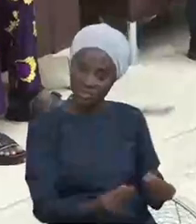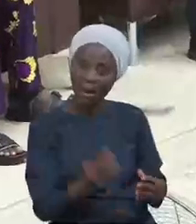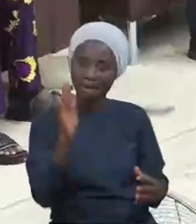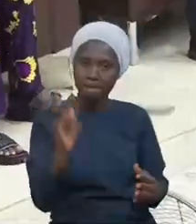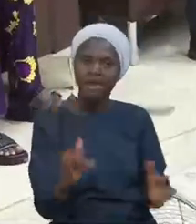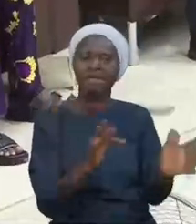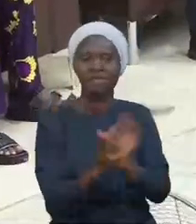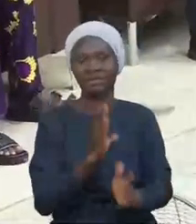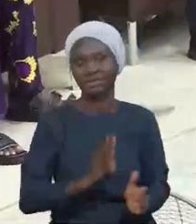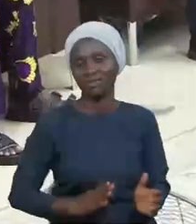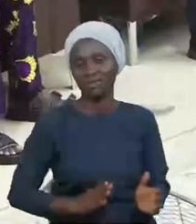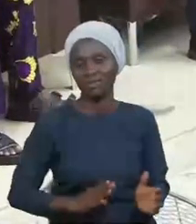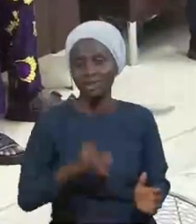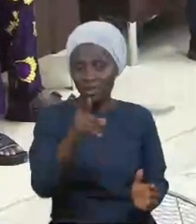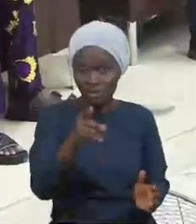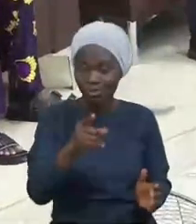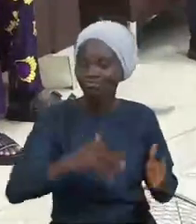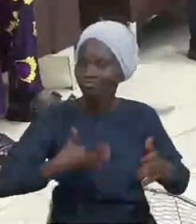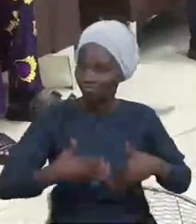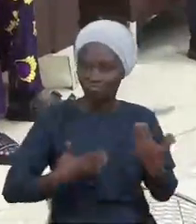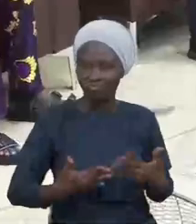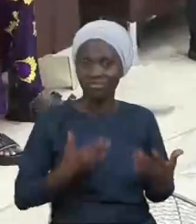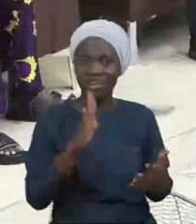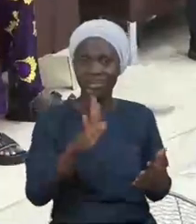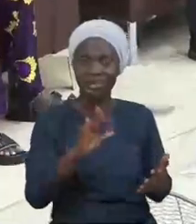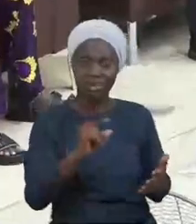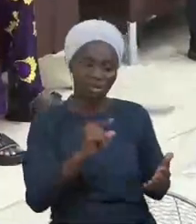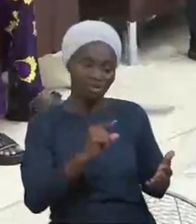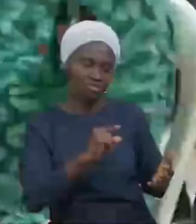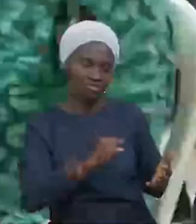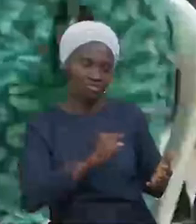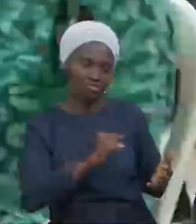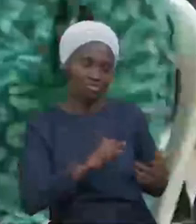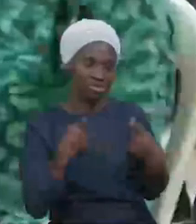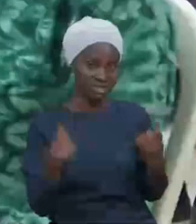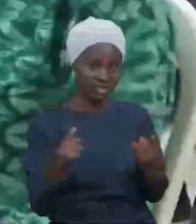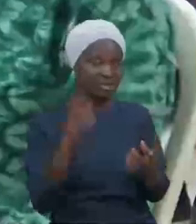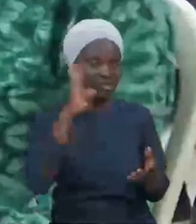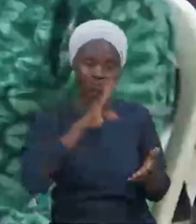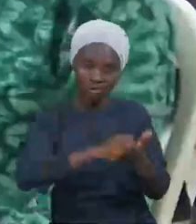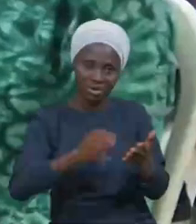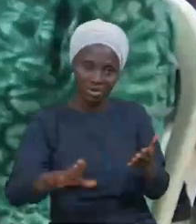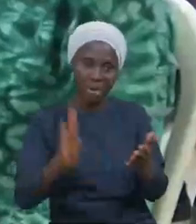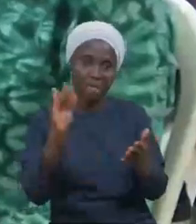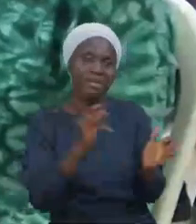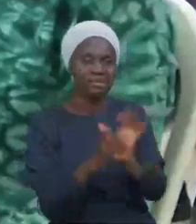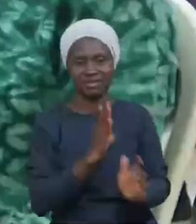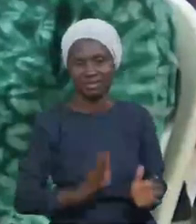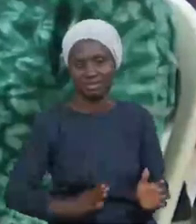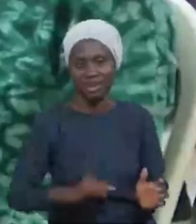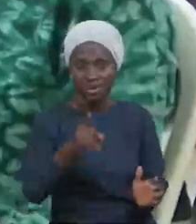courage, ta culpabilité sera ôtée par Jésus-Christ. Prends courage, ta maladie